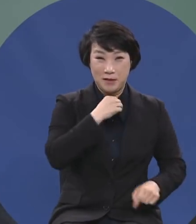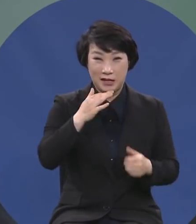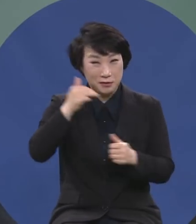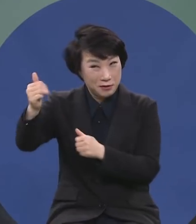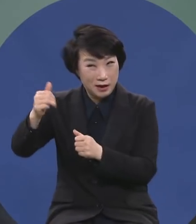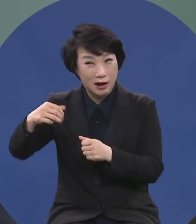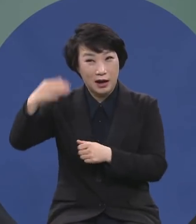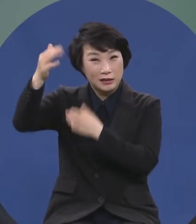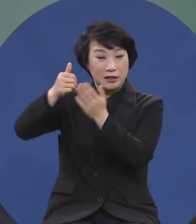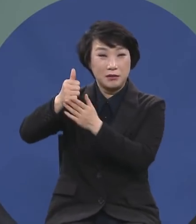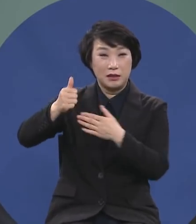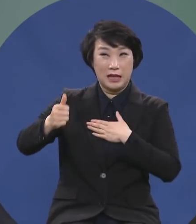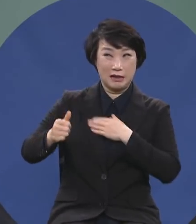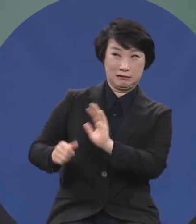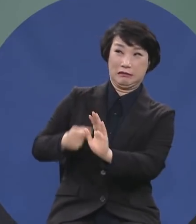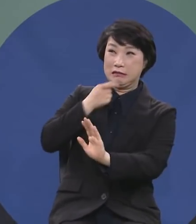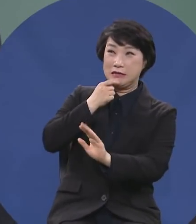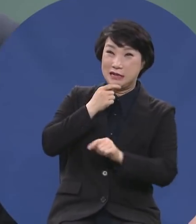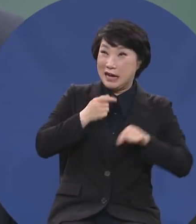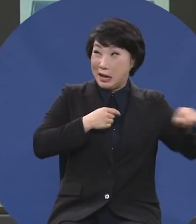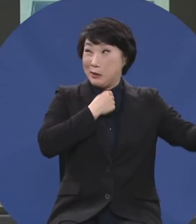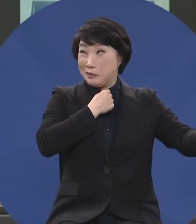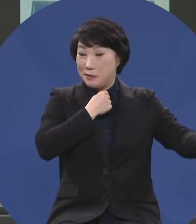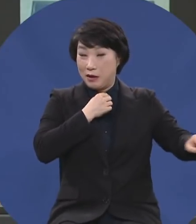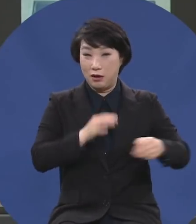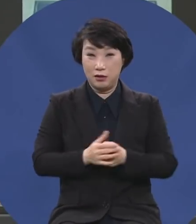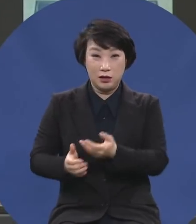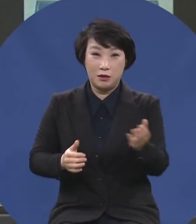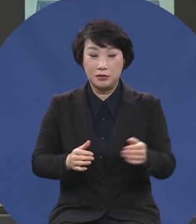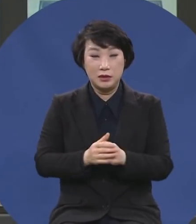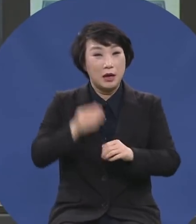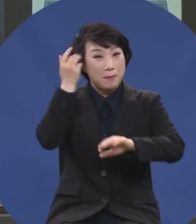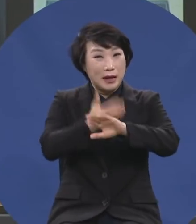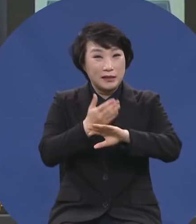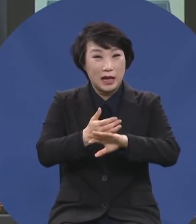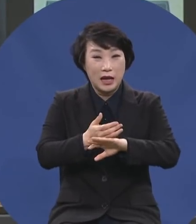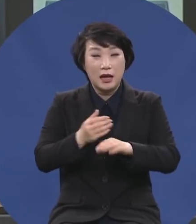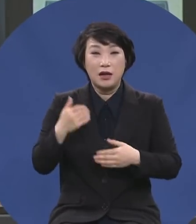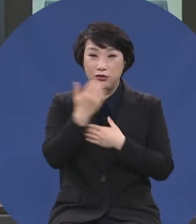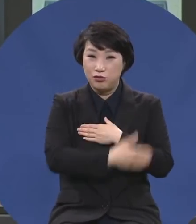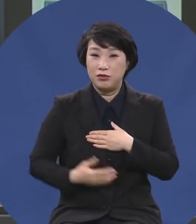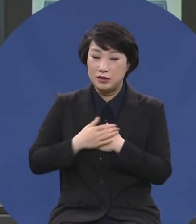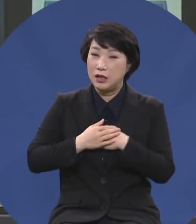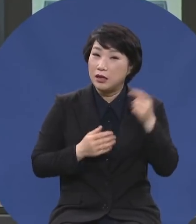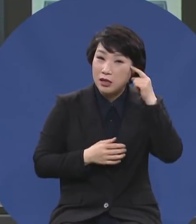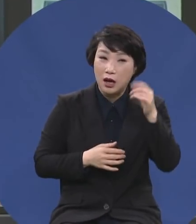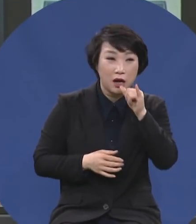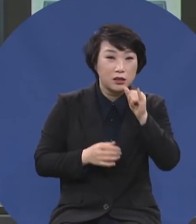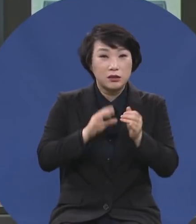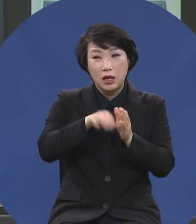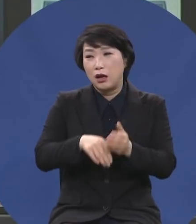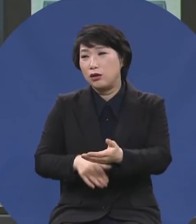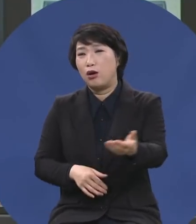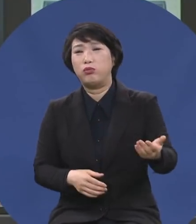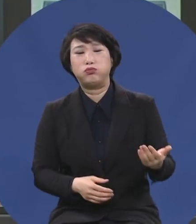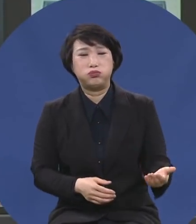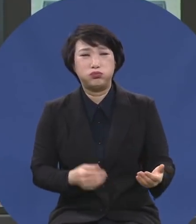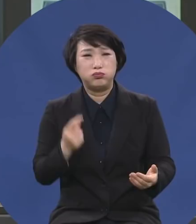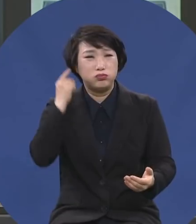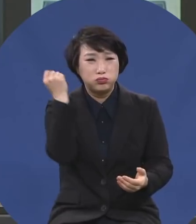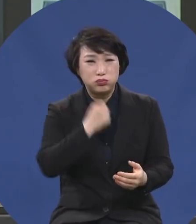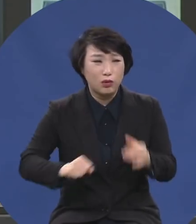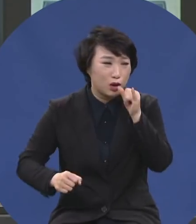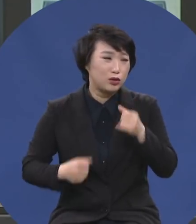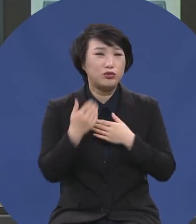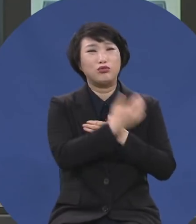오라면 가고 가라면 오고, 이런 육신의 깡패 같은 육신, 도무지 말 듣지 않는